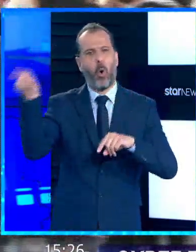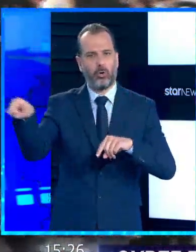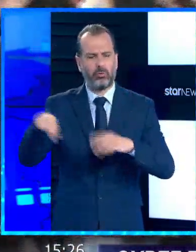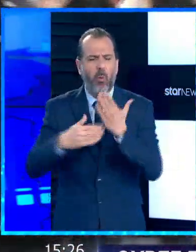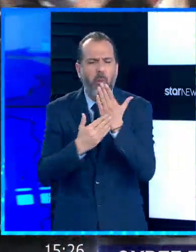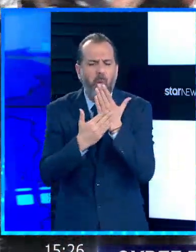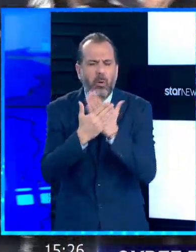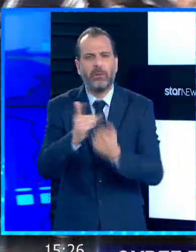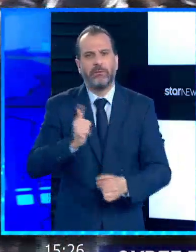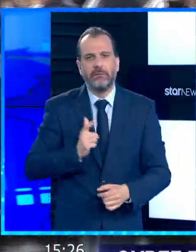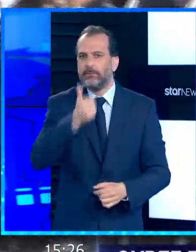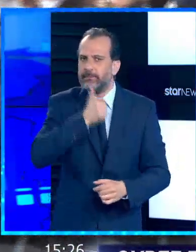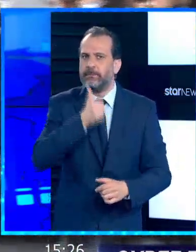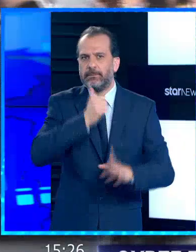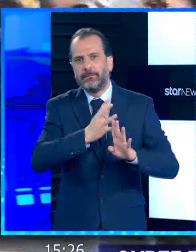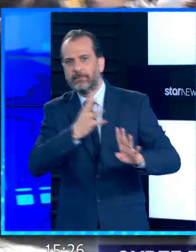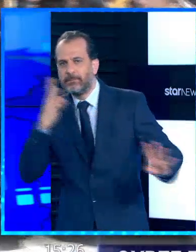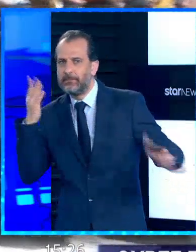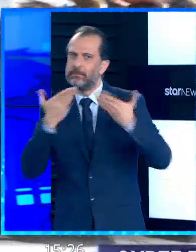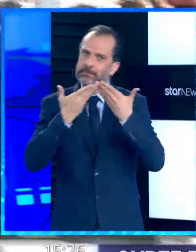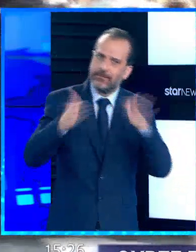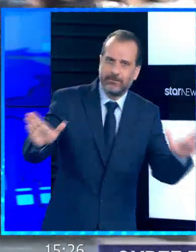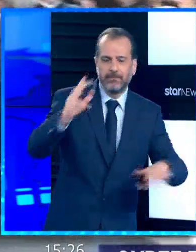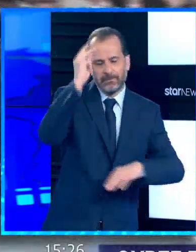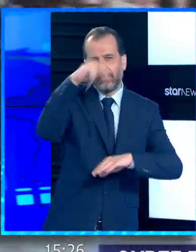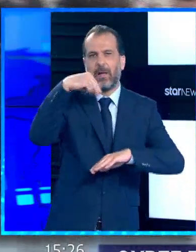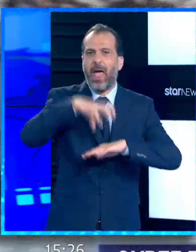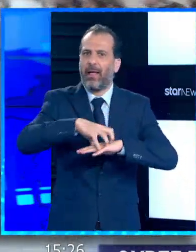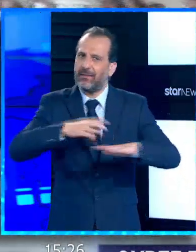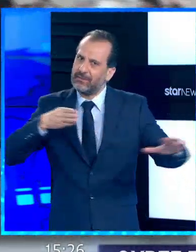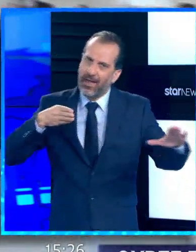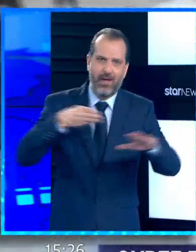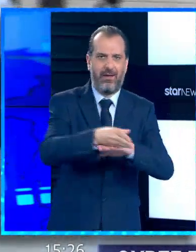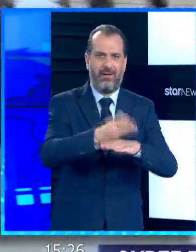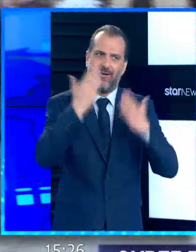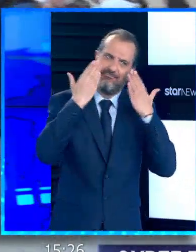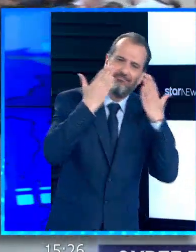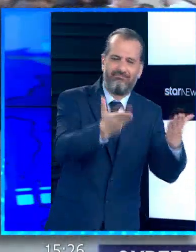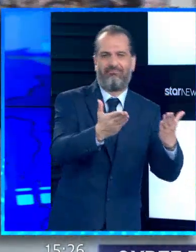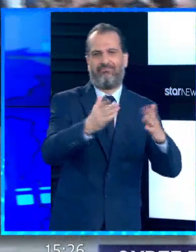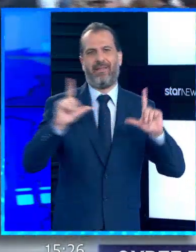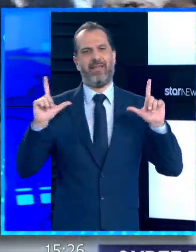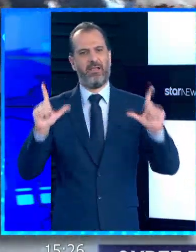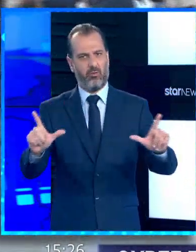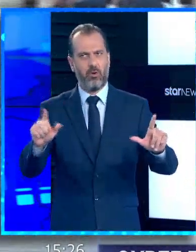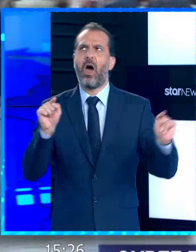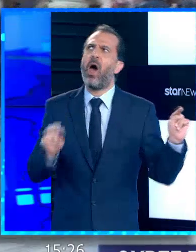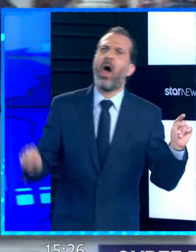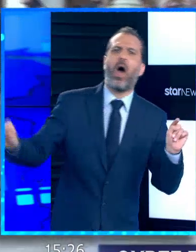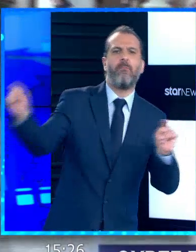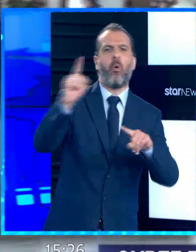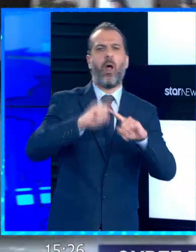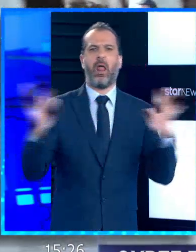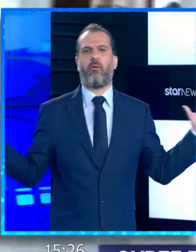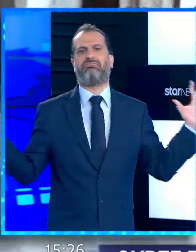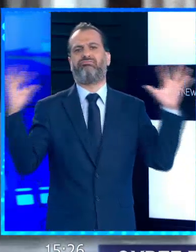ξημερώματα και περίμεναν υπομονετικά για να ανοίξει ο ναός και να προσκυνήσουν. Και σήμερα δημιουργήθηκαν ουρές από ανθρώπους, οι οποίοι πρέπει να σου πω ότι ήρθαν από όλα τα μέρη της Ελλάδος